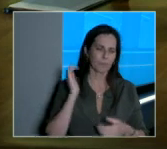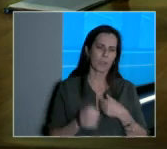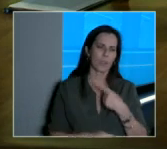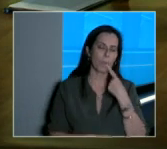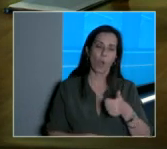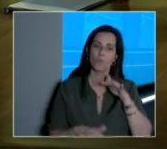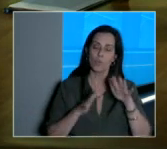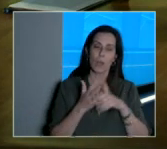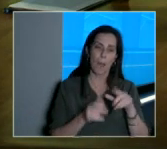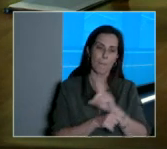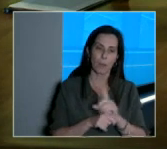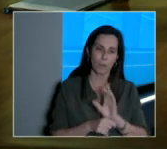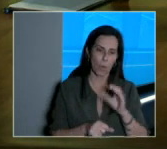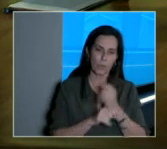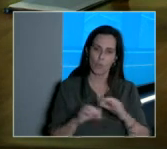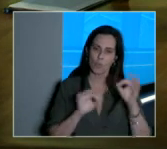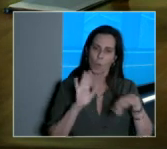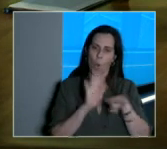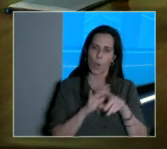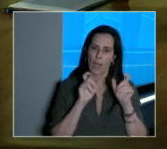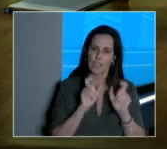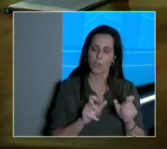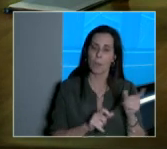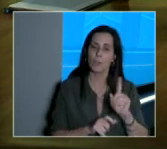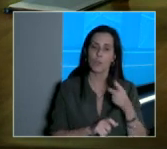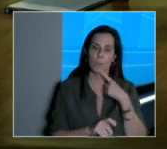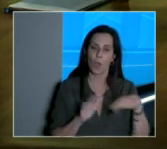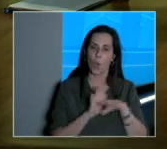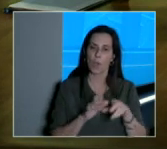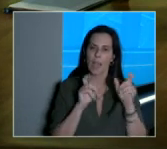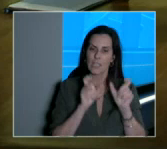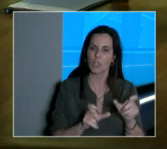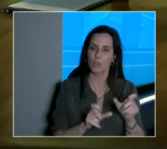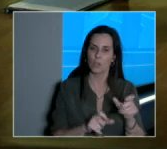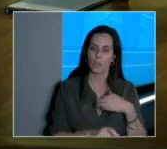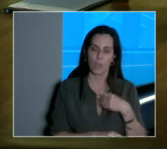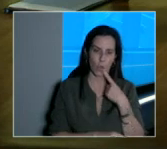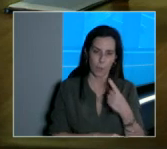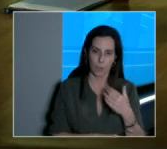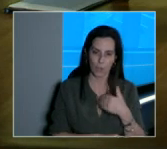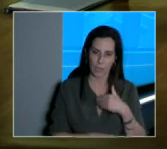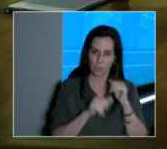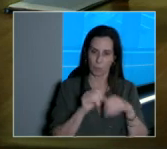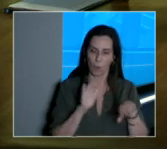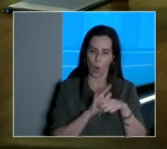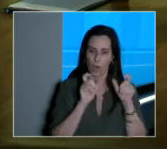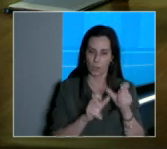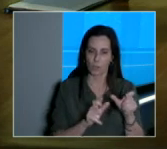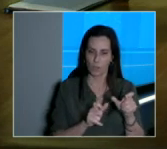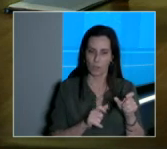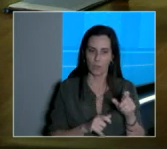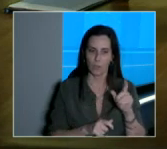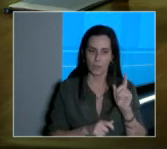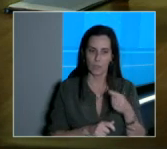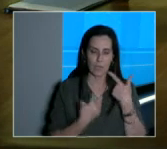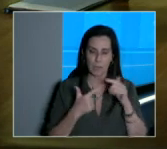אומר, ראש הממשלה בינתיים לא יזם שום חוק חסינות. מי שמדבר על חוק החסינות, אני אומר שאני אתמוך בחוק חסינות, ודרך כלל עוד פעם, צריך